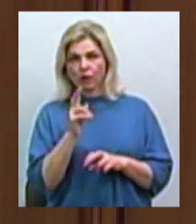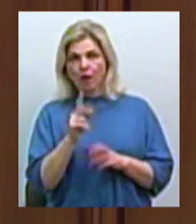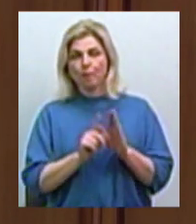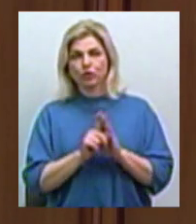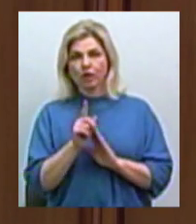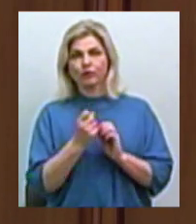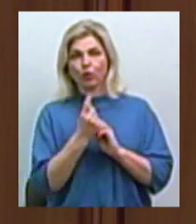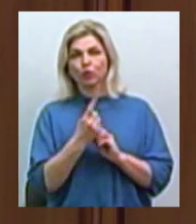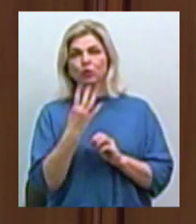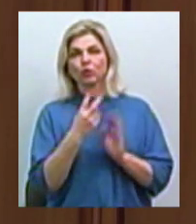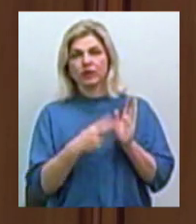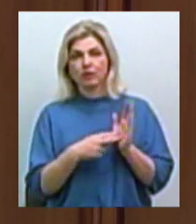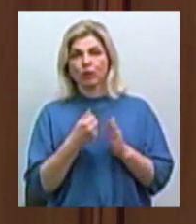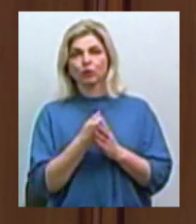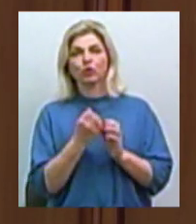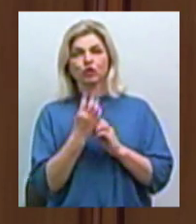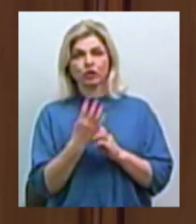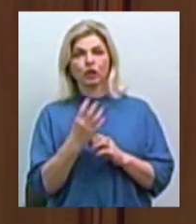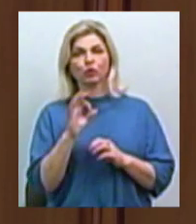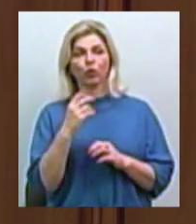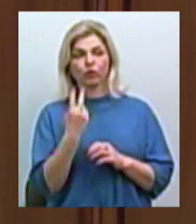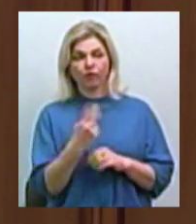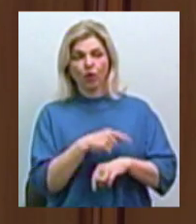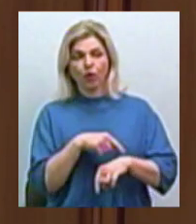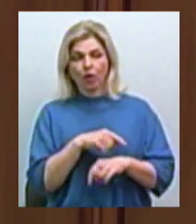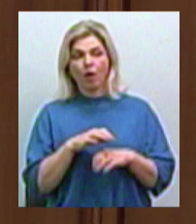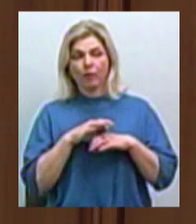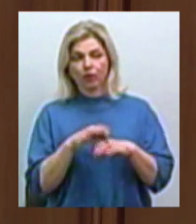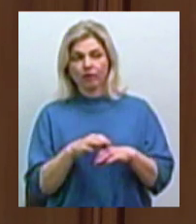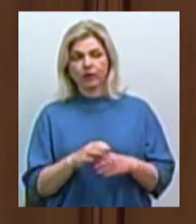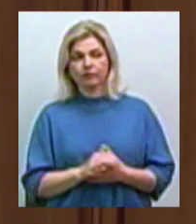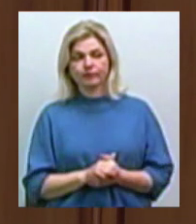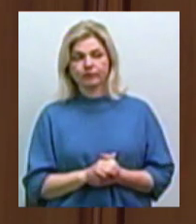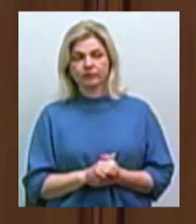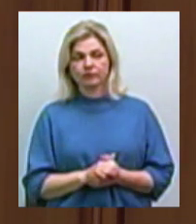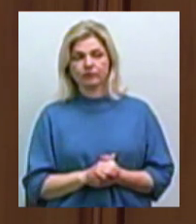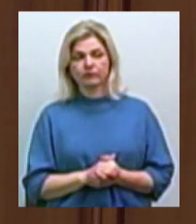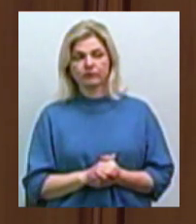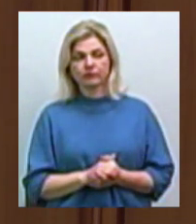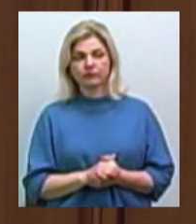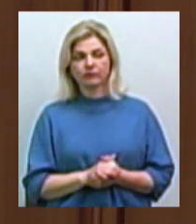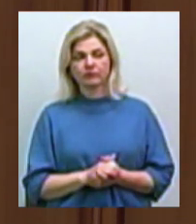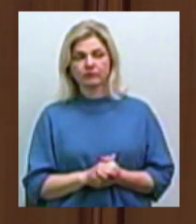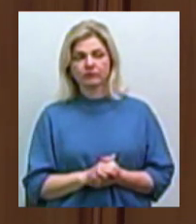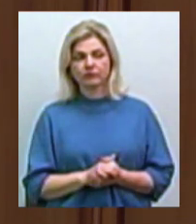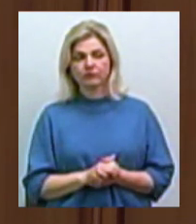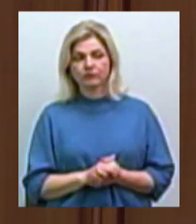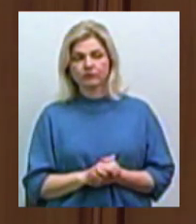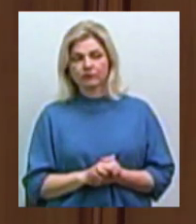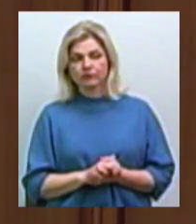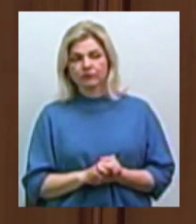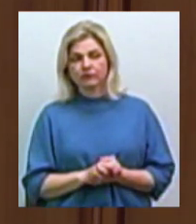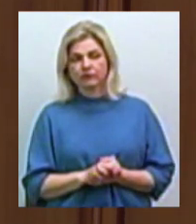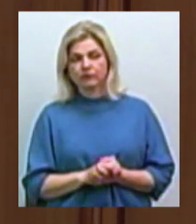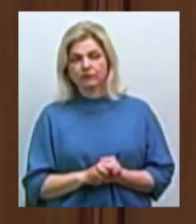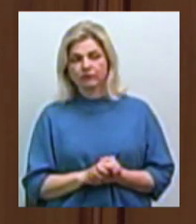до 14.02, проходив обшук авто. Особа не могла покинути територію, його охороняв